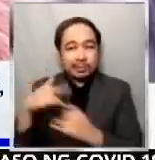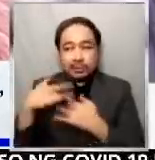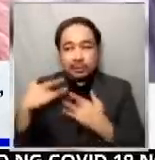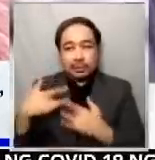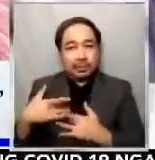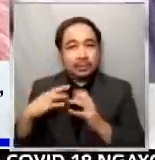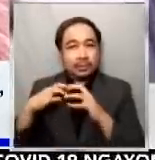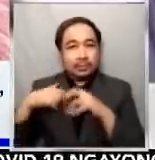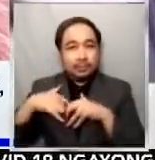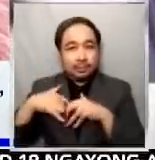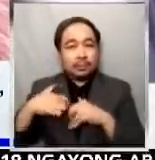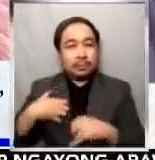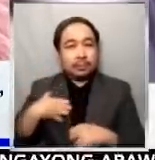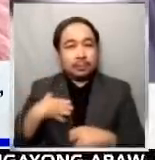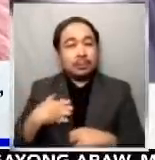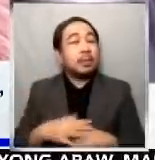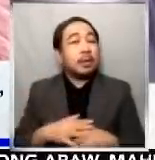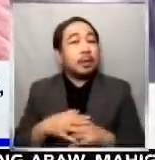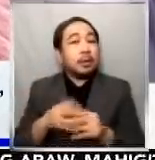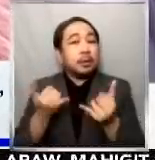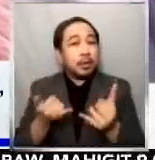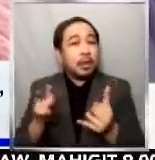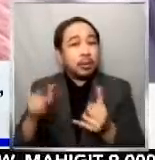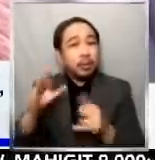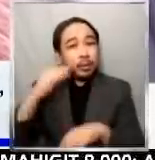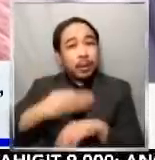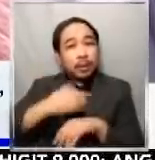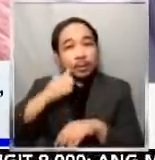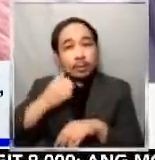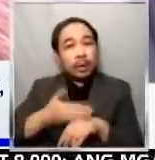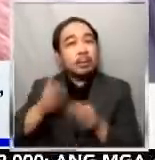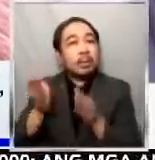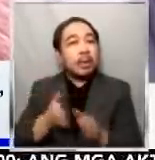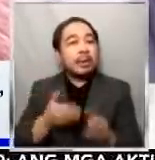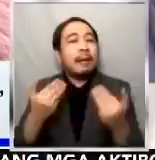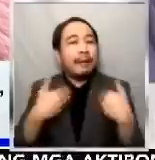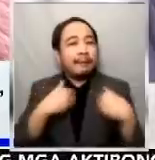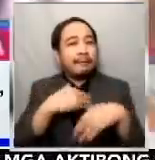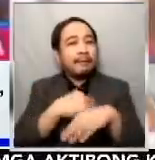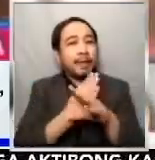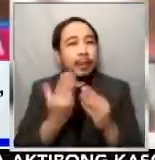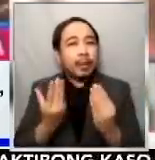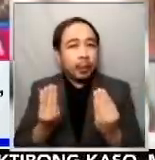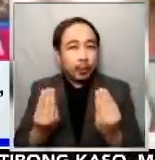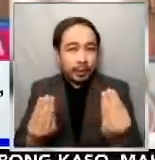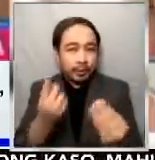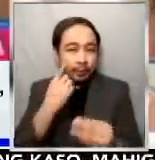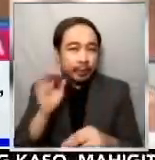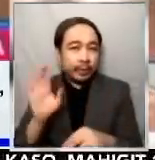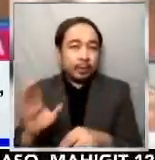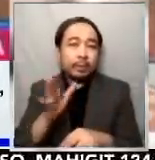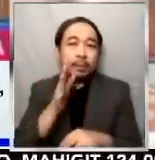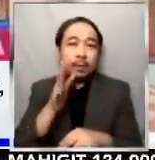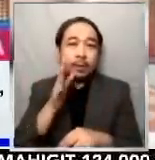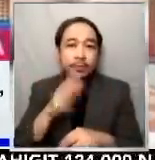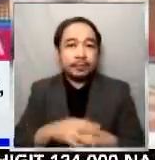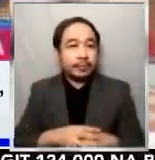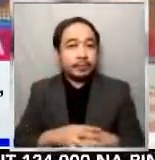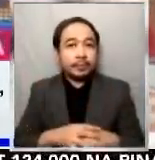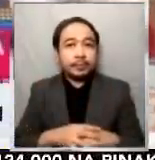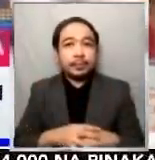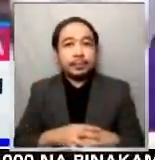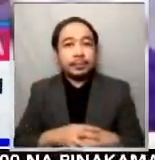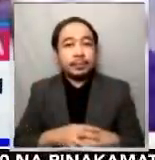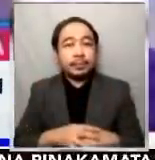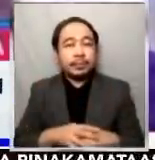ngayon, plano ng mga anak ni Claire na magkaroon ng virtual wake para sa kanilang ina. Hindi rin masyadong makakilo